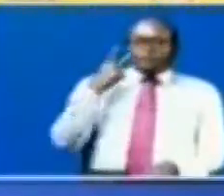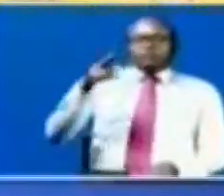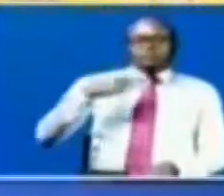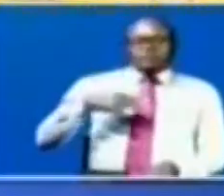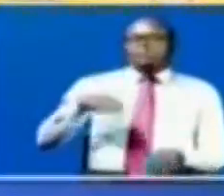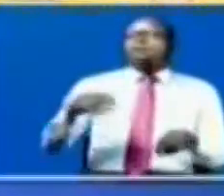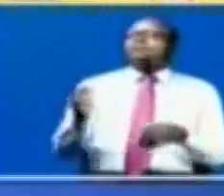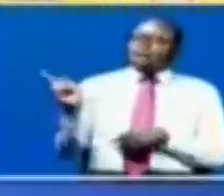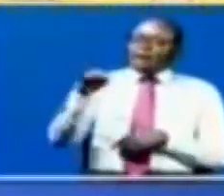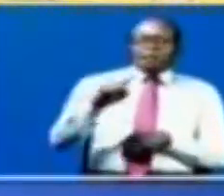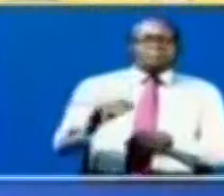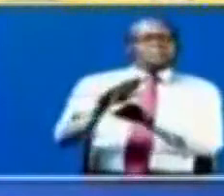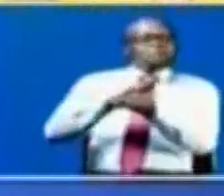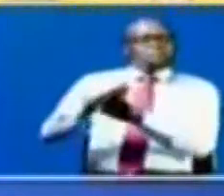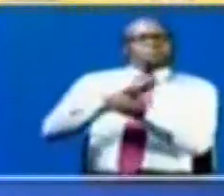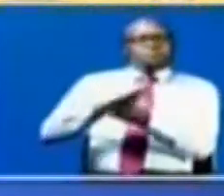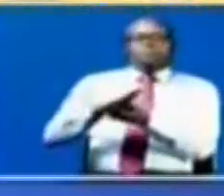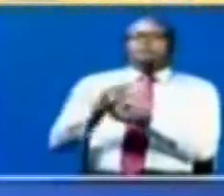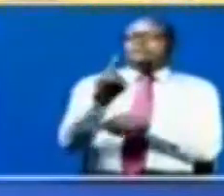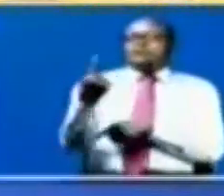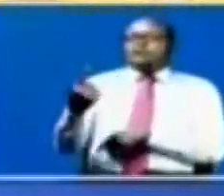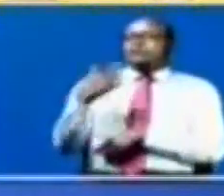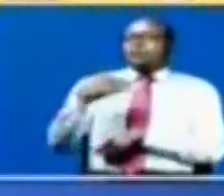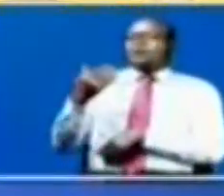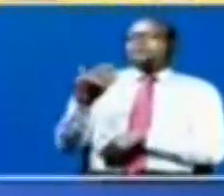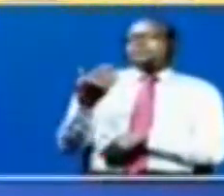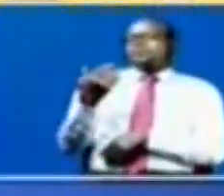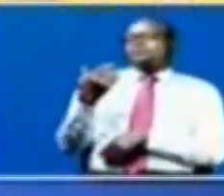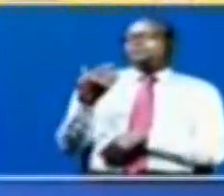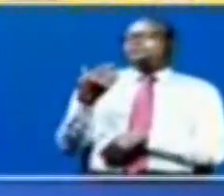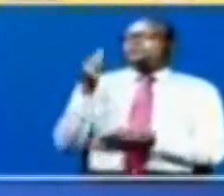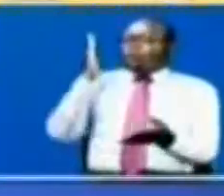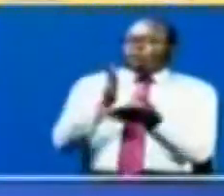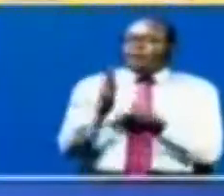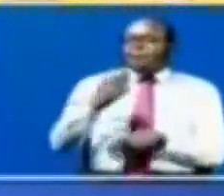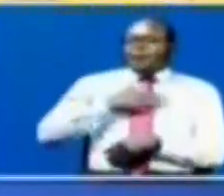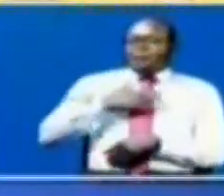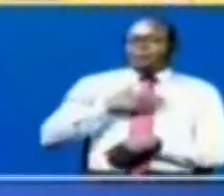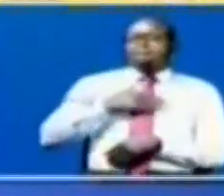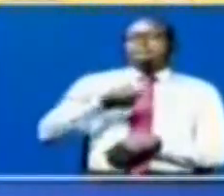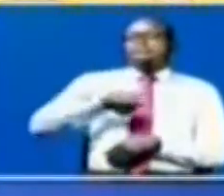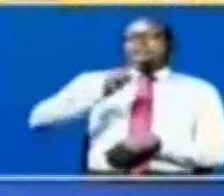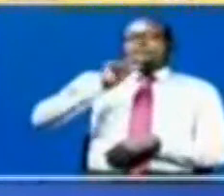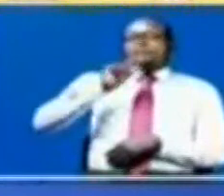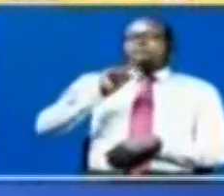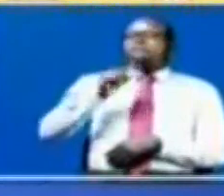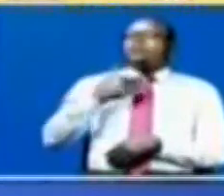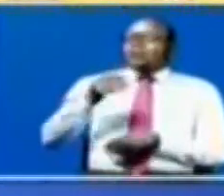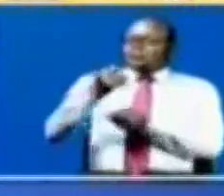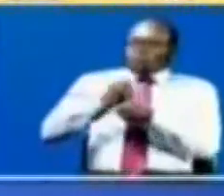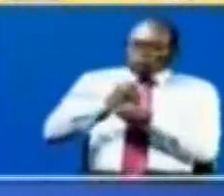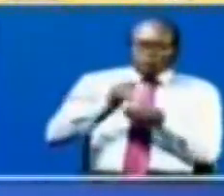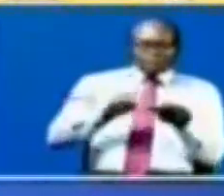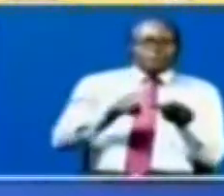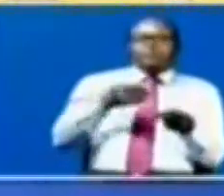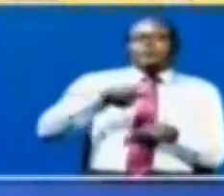walisingira hiyo pavilion, walikuwa wengi, kila mtu anataka kutest ama kuonja chai ya Kenya, kila mtu anasema anataka coffee,